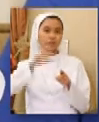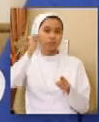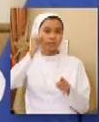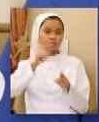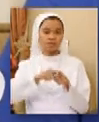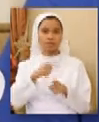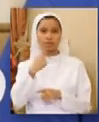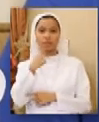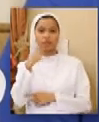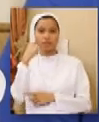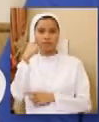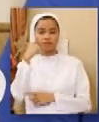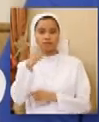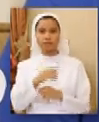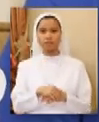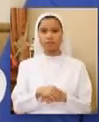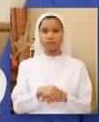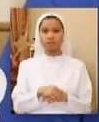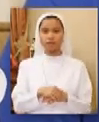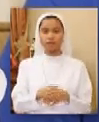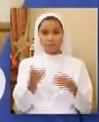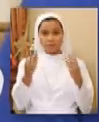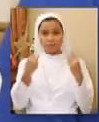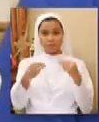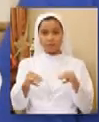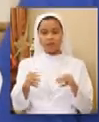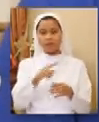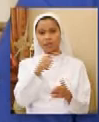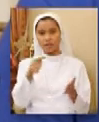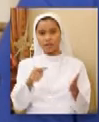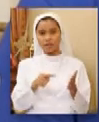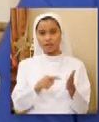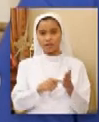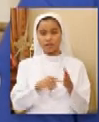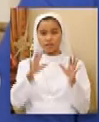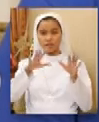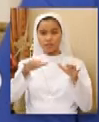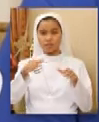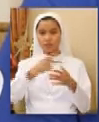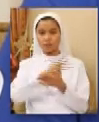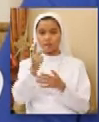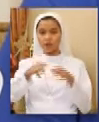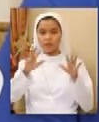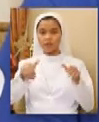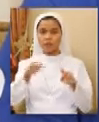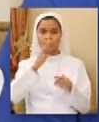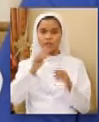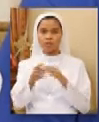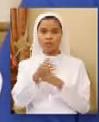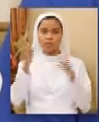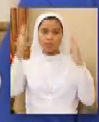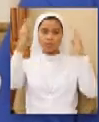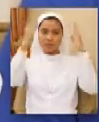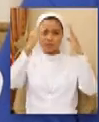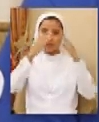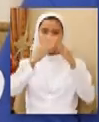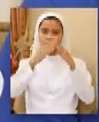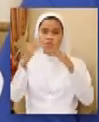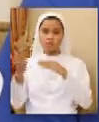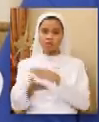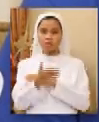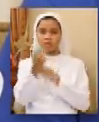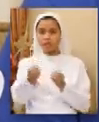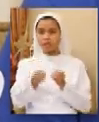tugang na may kadinanan sa pagtangog asin man pagtarang. Lugod ang programang Kumusta po, Bishop, makataosa sa indo ning